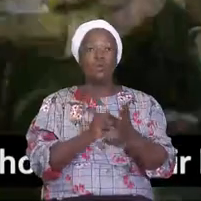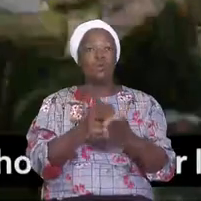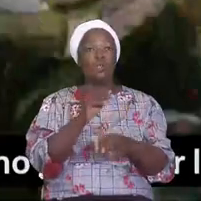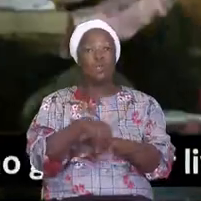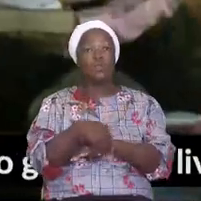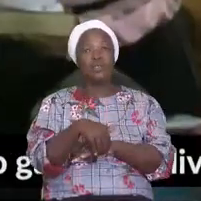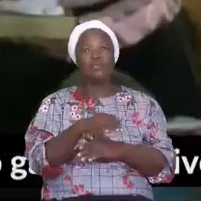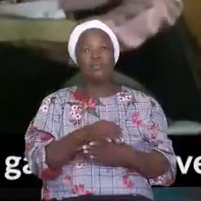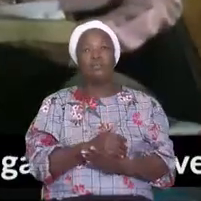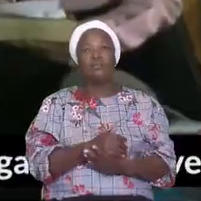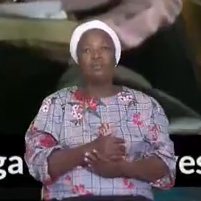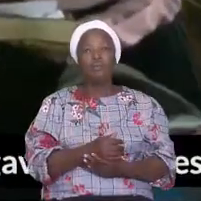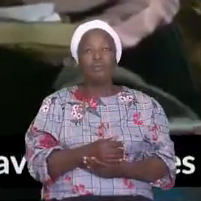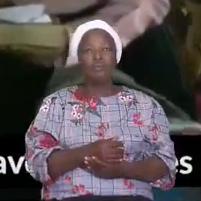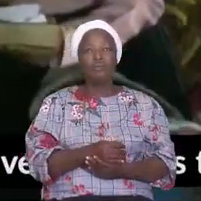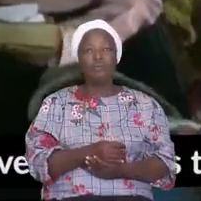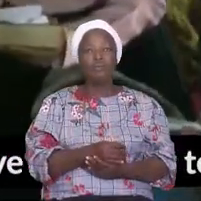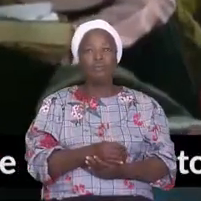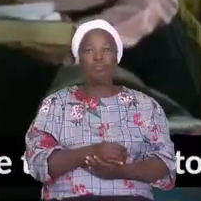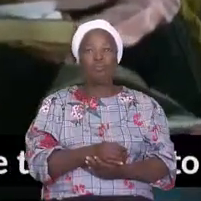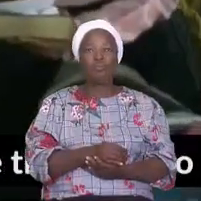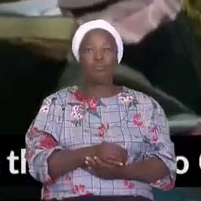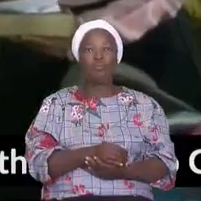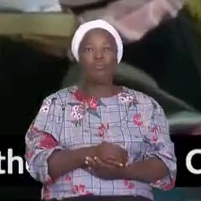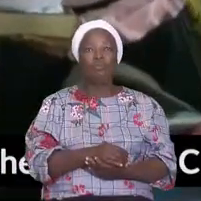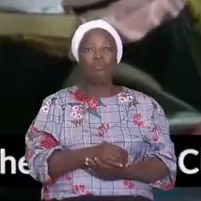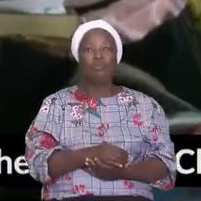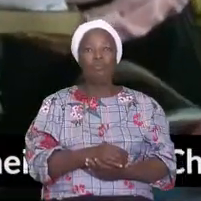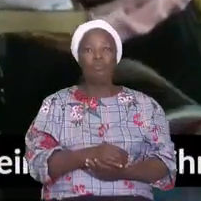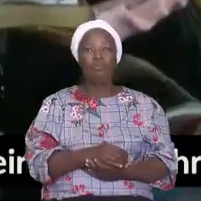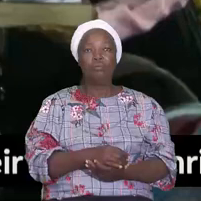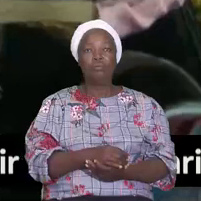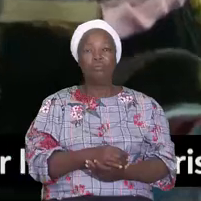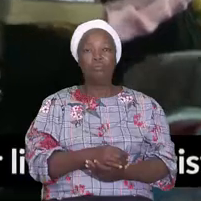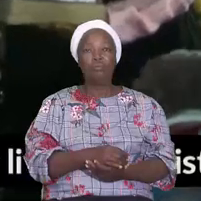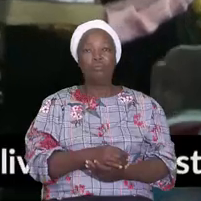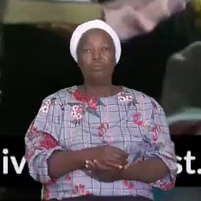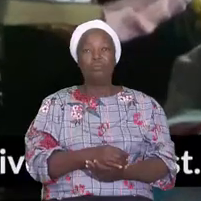Restez pour les bénédictions. Ce soir, c'est ta soirée.